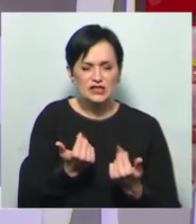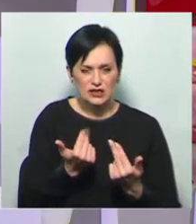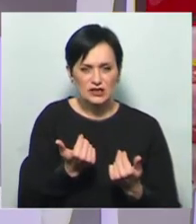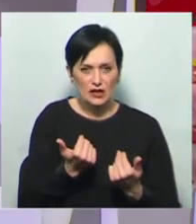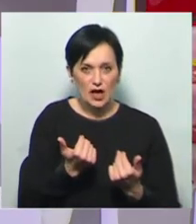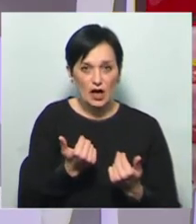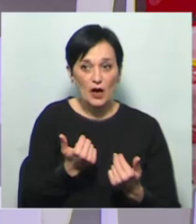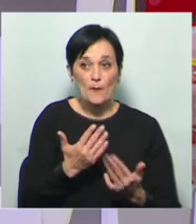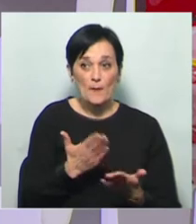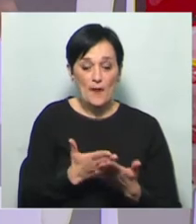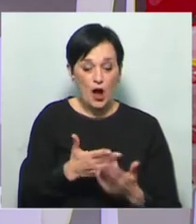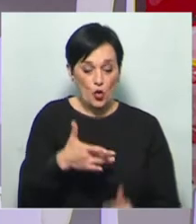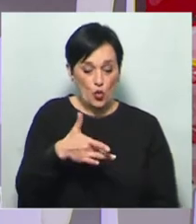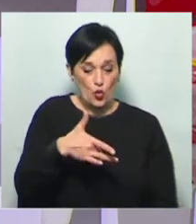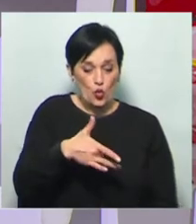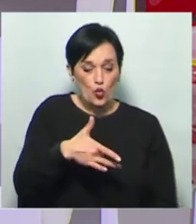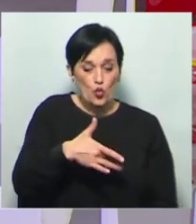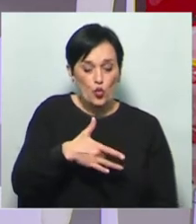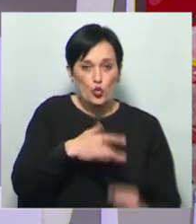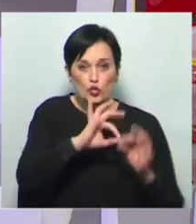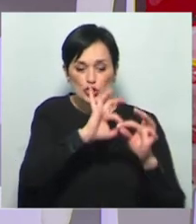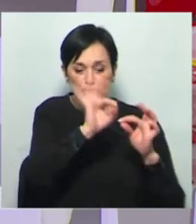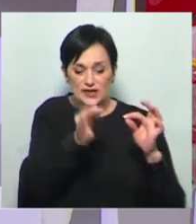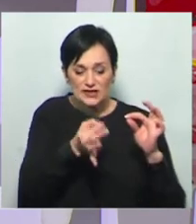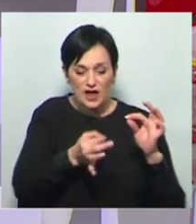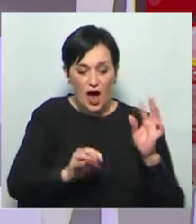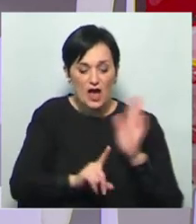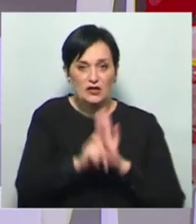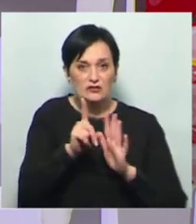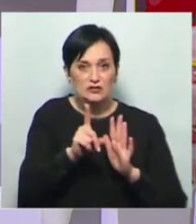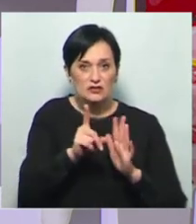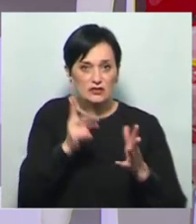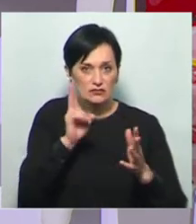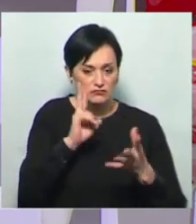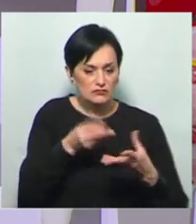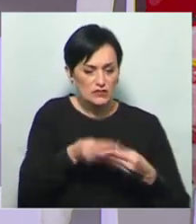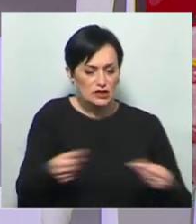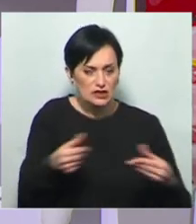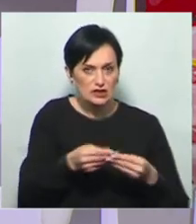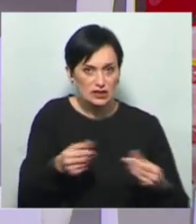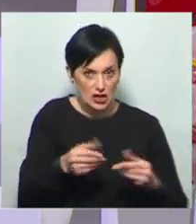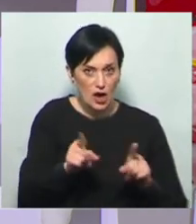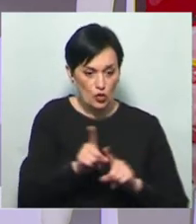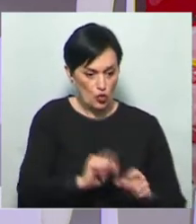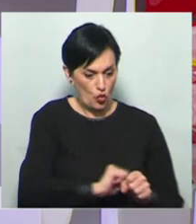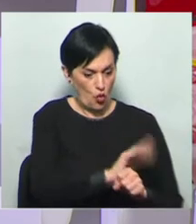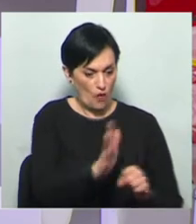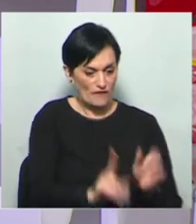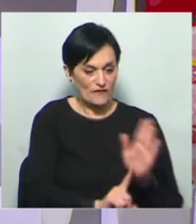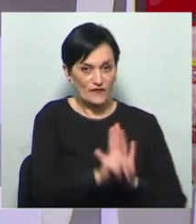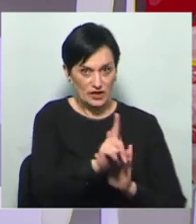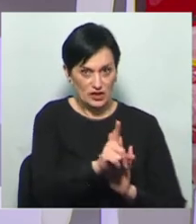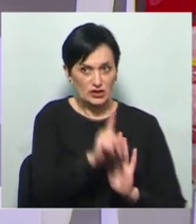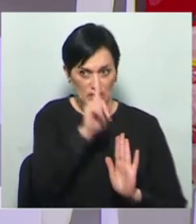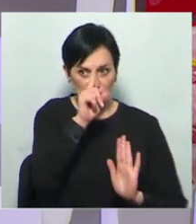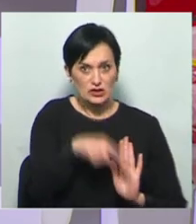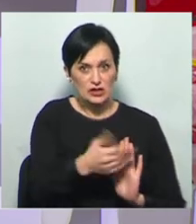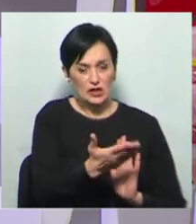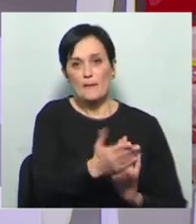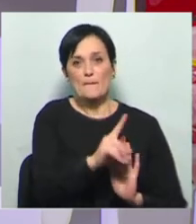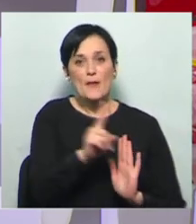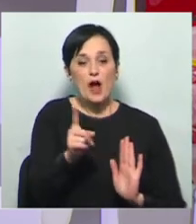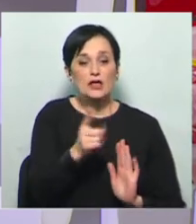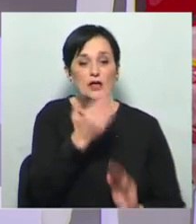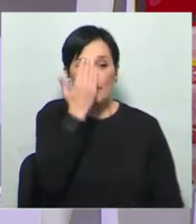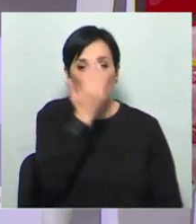ვთქვათ, კუჭნაწლავის ტრაქტის დაზიანება, დიარეით დაწყებული COVID-ი, ესეც გაგიგიათ. და თქვენ რა თქმა უნდა გაგიგიათ, მაგრამ